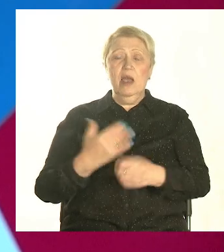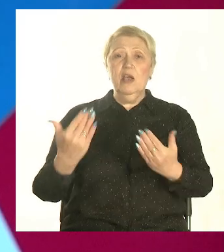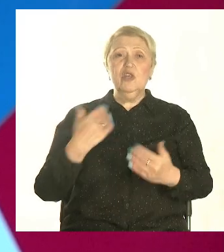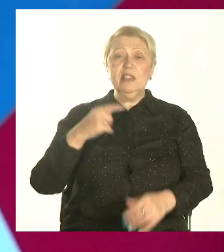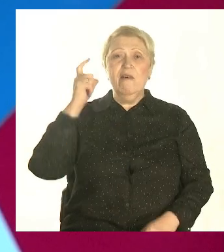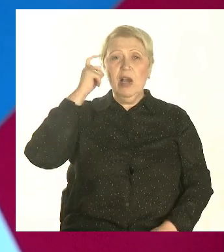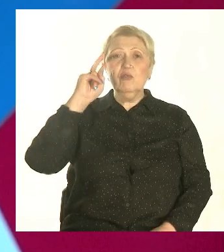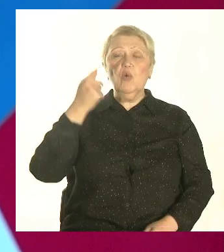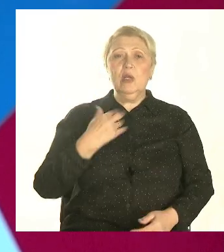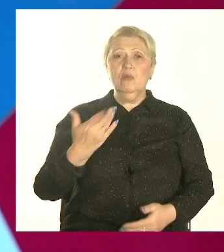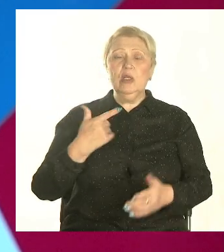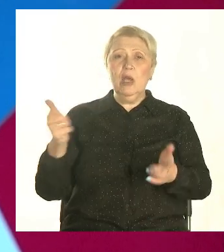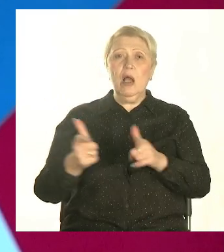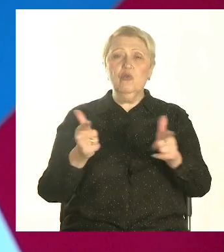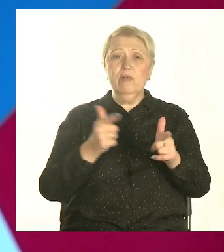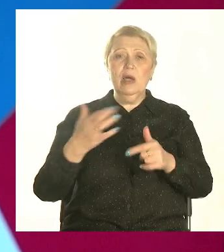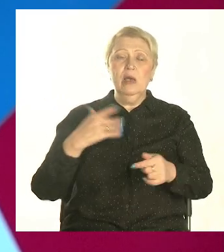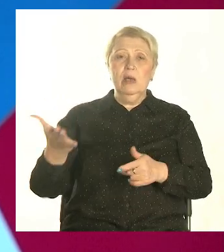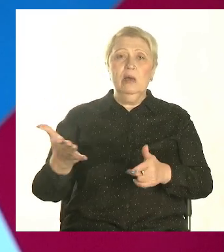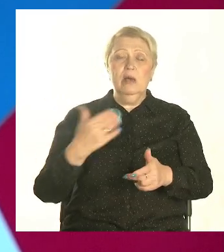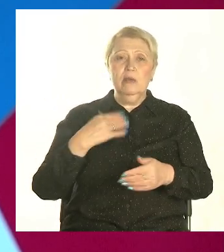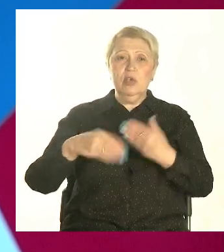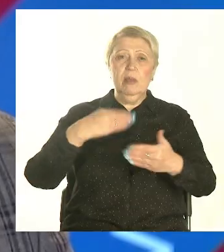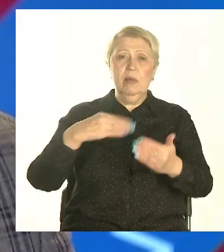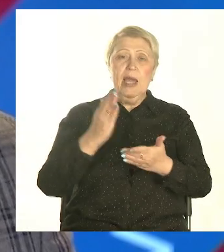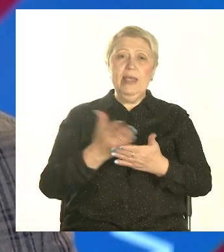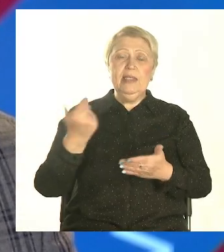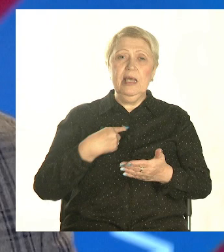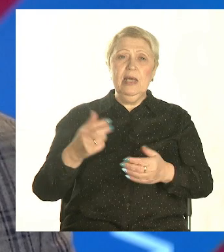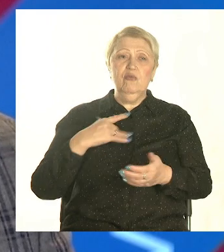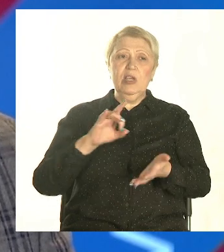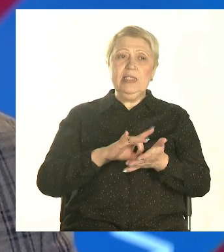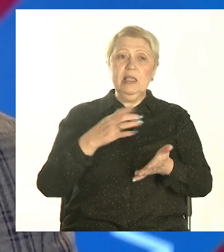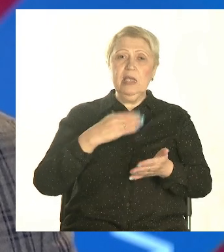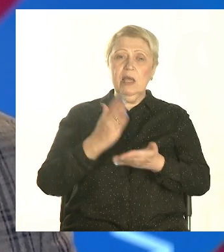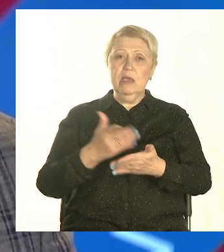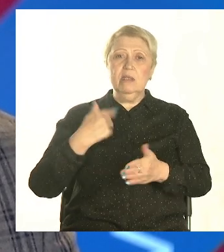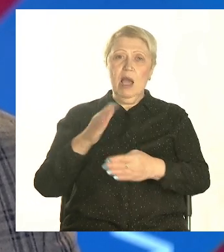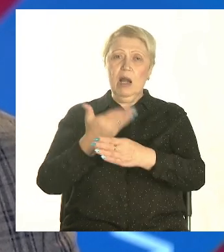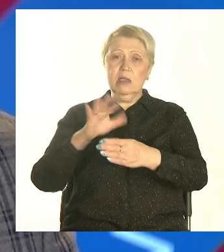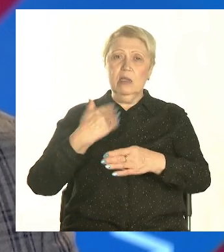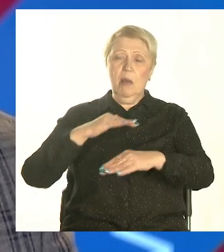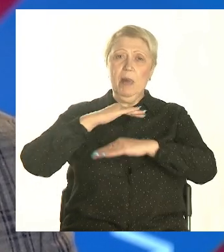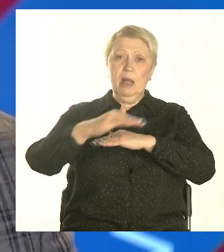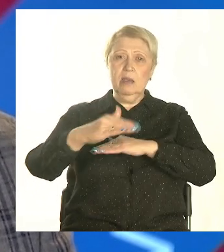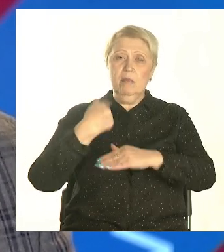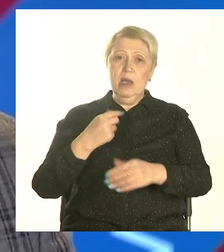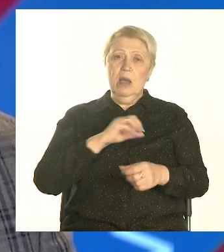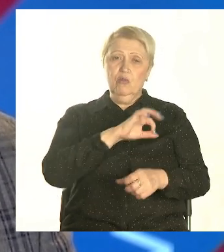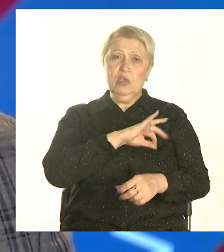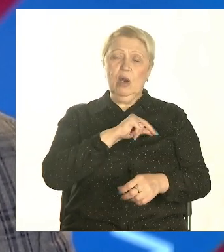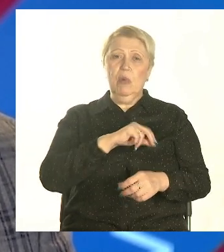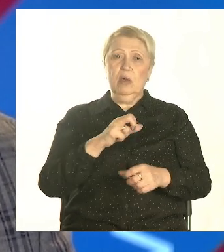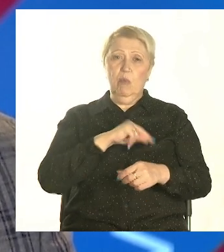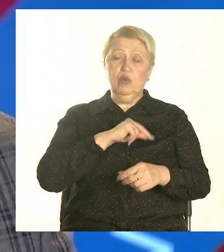условно, готовы перерабатывать видов вторсырья? На станции раздельного сбора Поляна мы сейчас работаем с 10 фракциями вторсырья. То